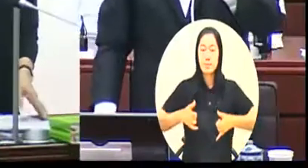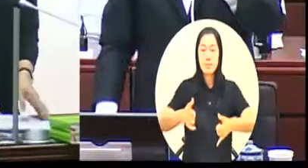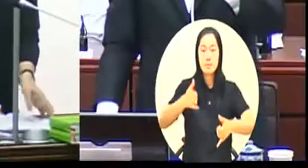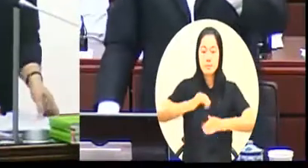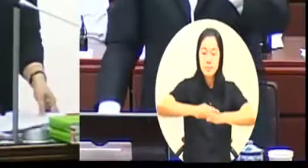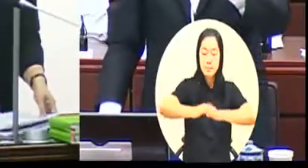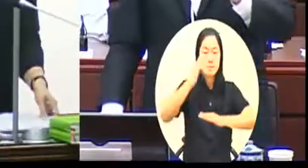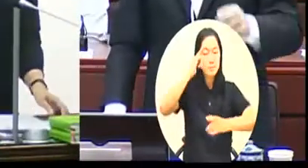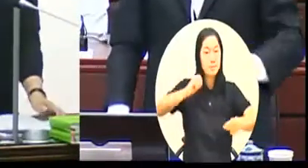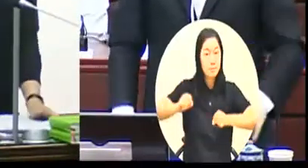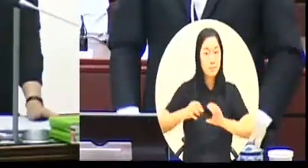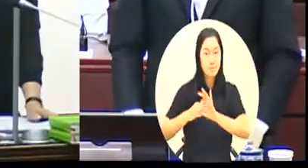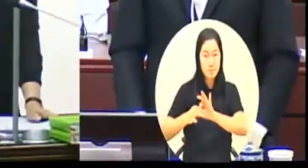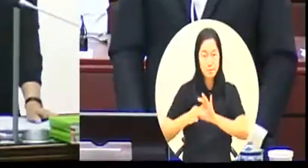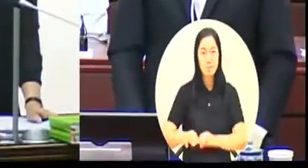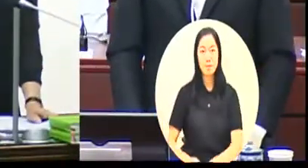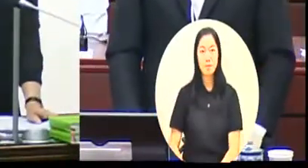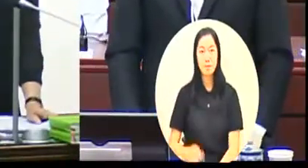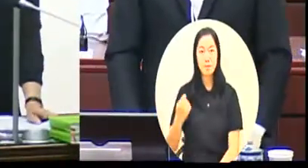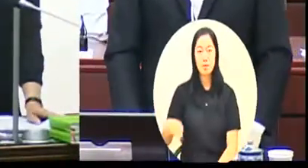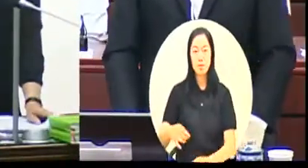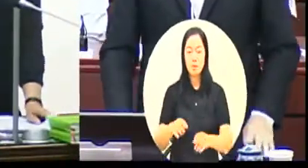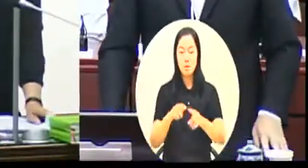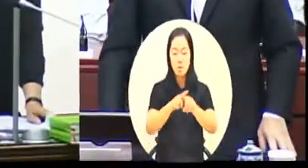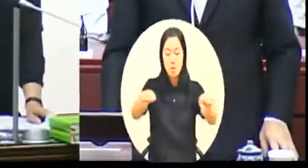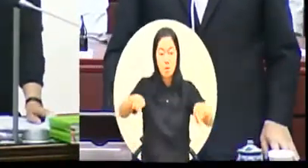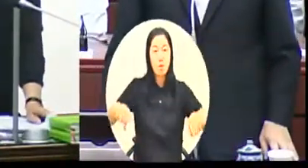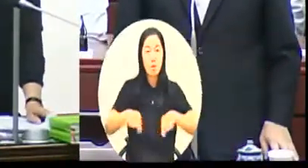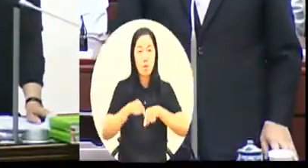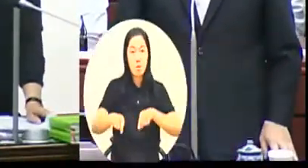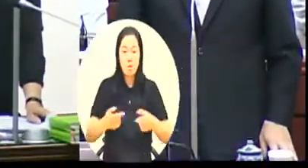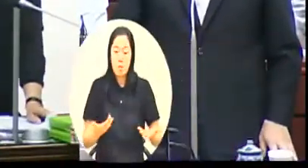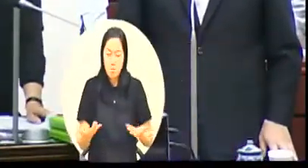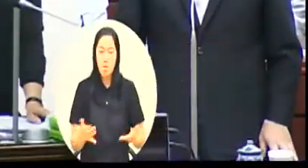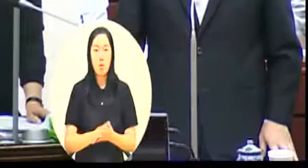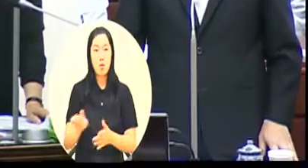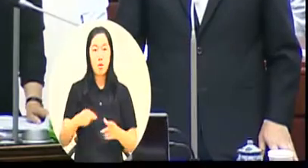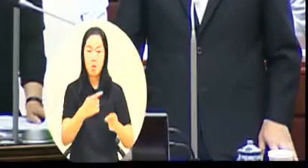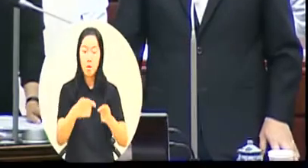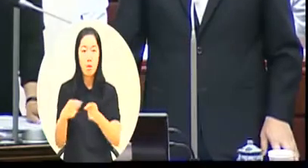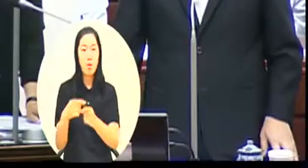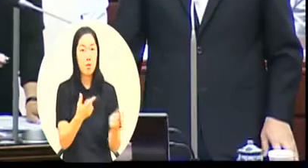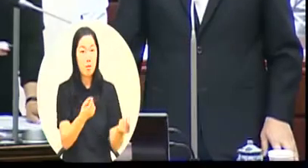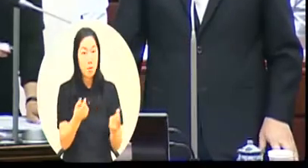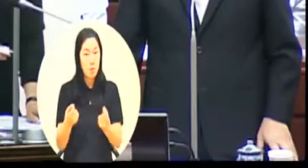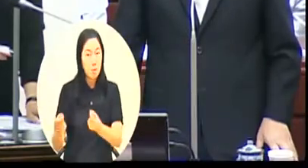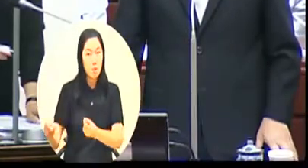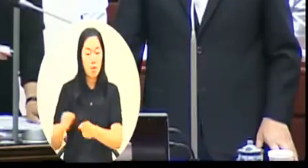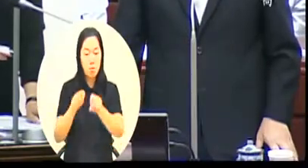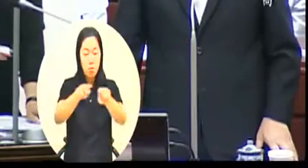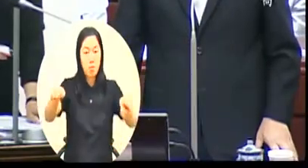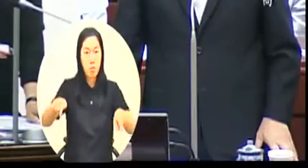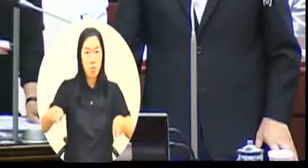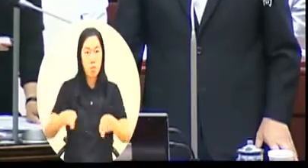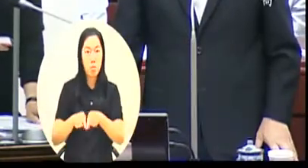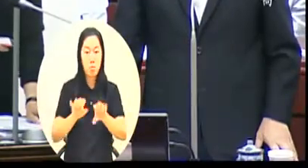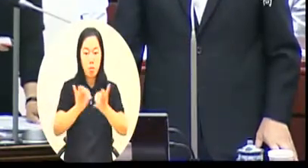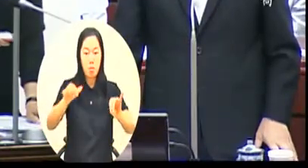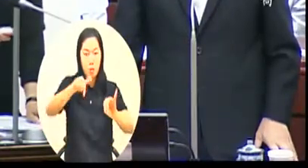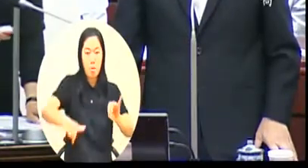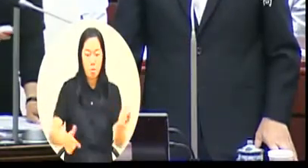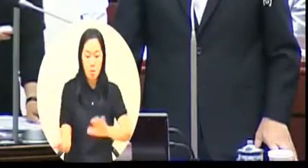心。至于冷孔盖的部分，其实咱每年孔盖的下地差不多